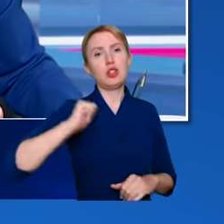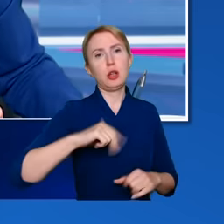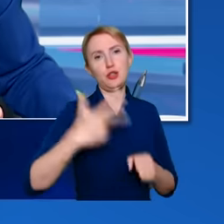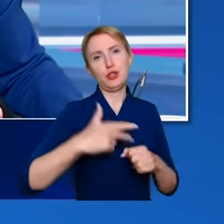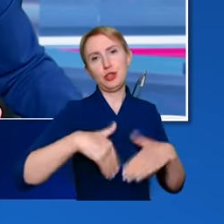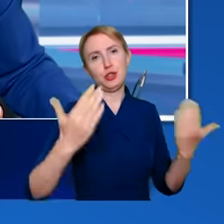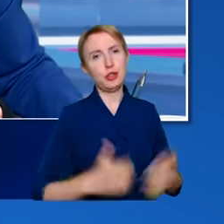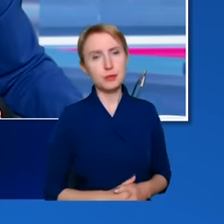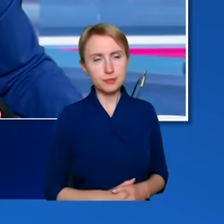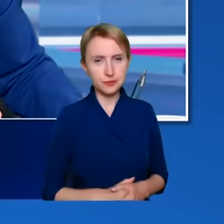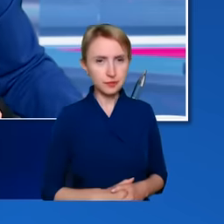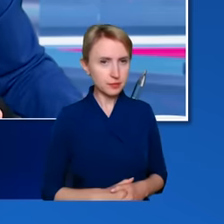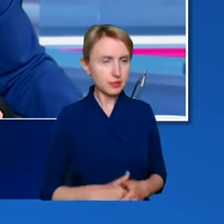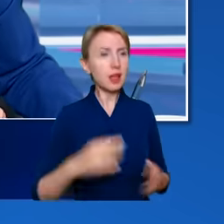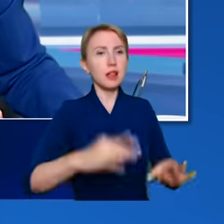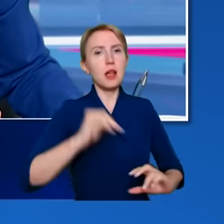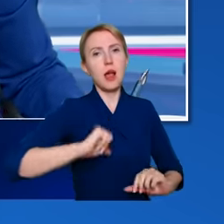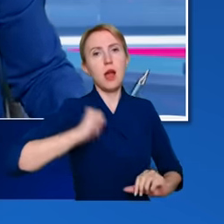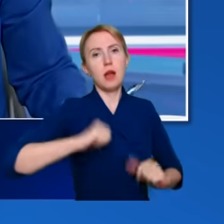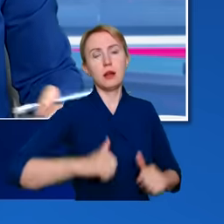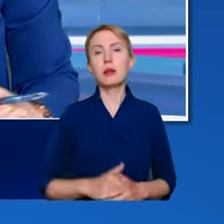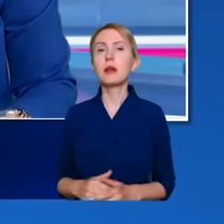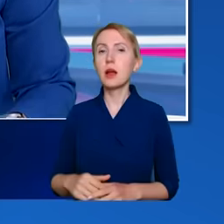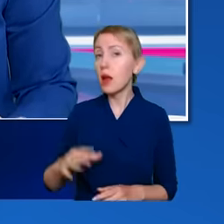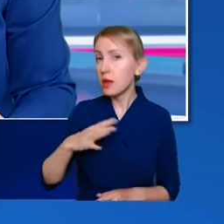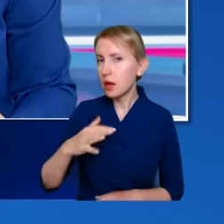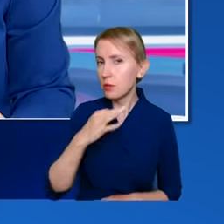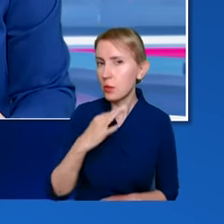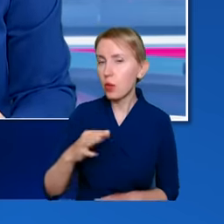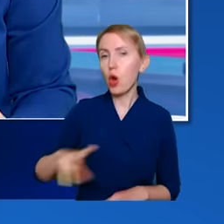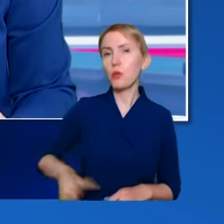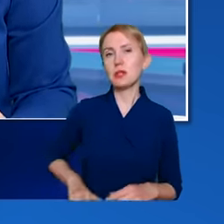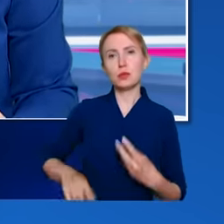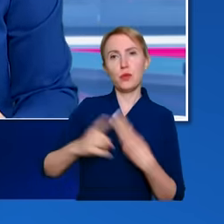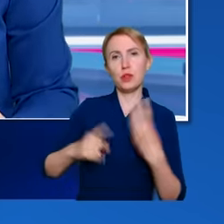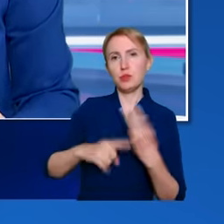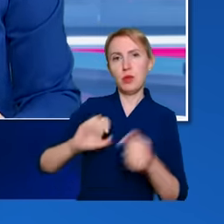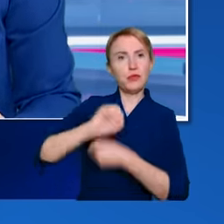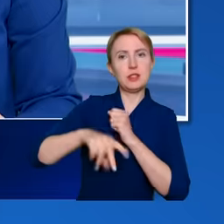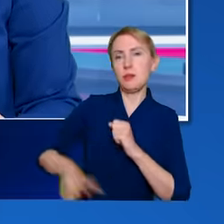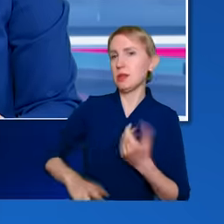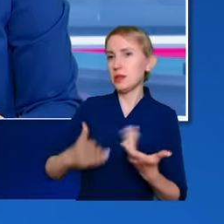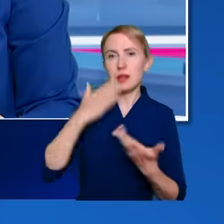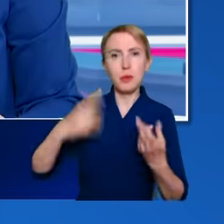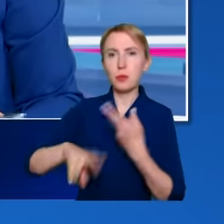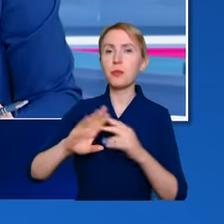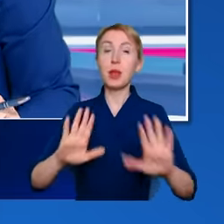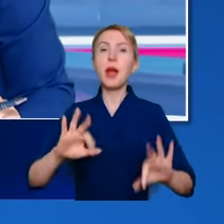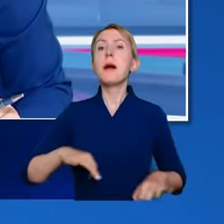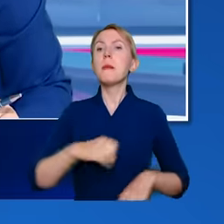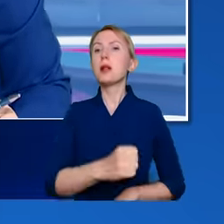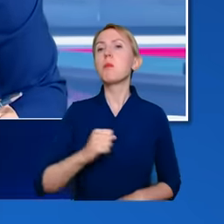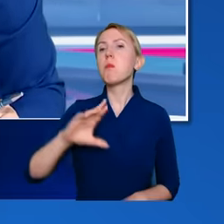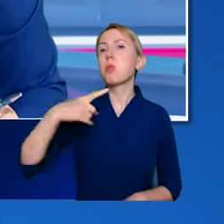dni. A tutaj czekam i czekam. No. Ale sprawa jest ministrów i wiceministrów. Przepraszam, pan poseł Waldemar Buda.